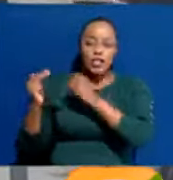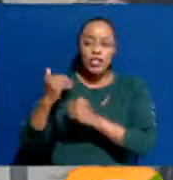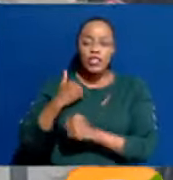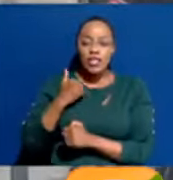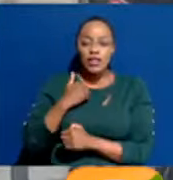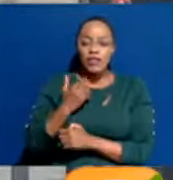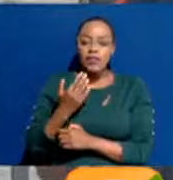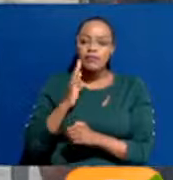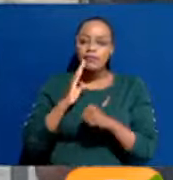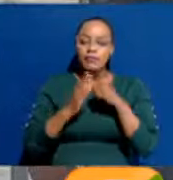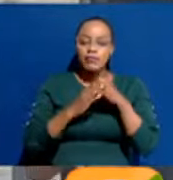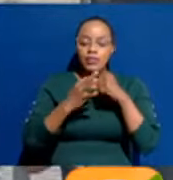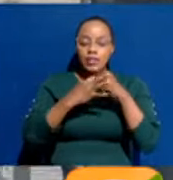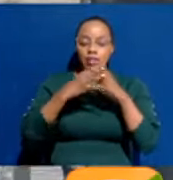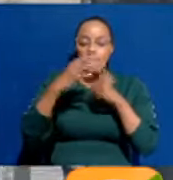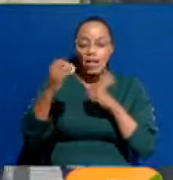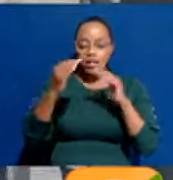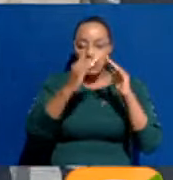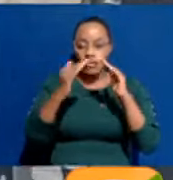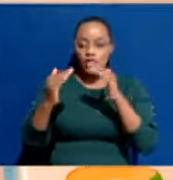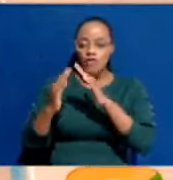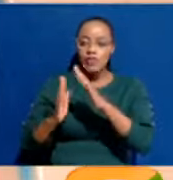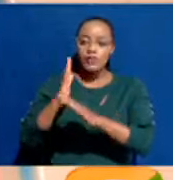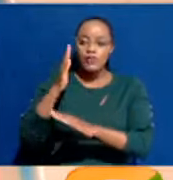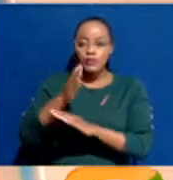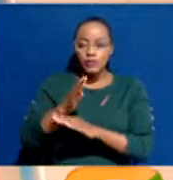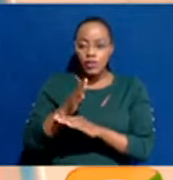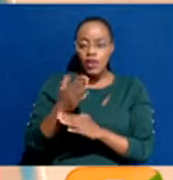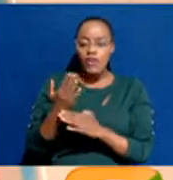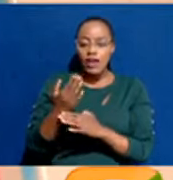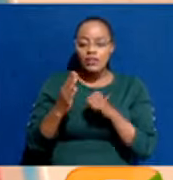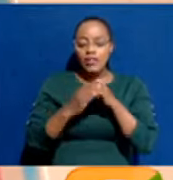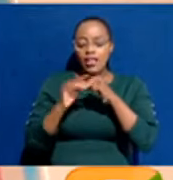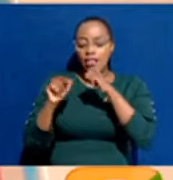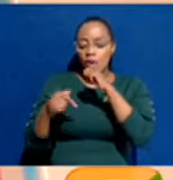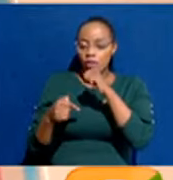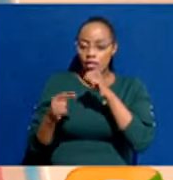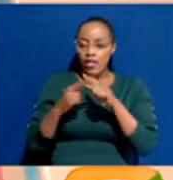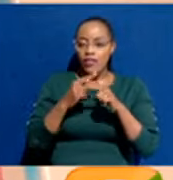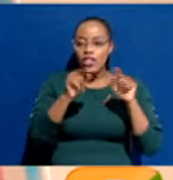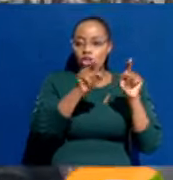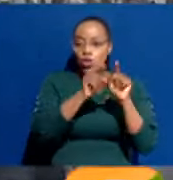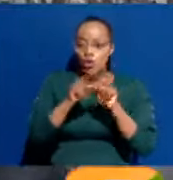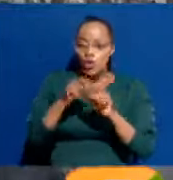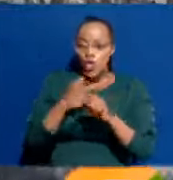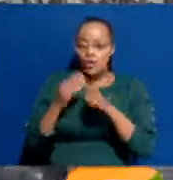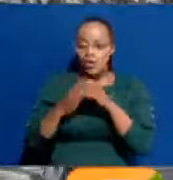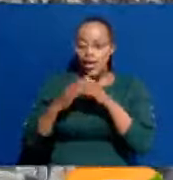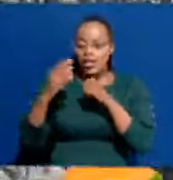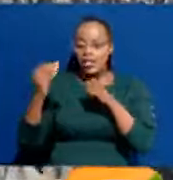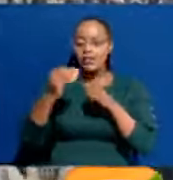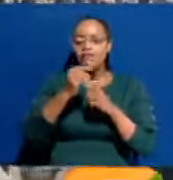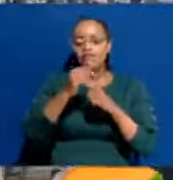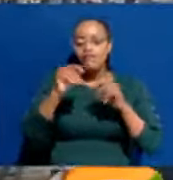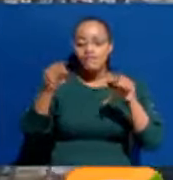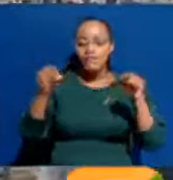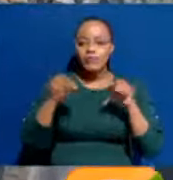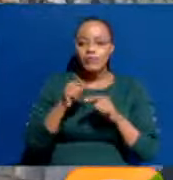majengo 980, vyumba zaidi ya 9,000 na yadi za mahakama 90 katika kipande cha